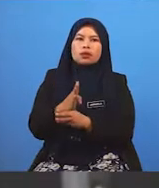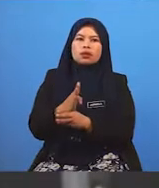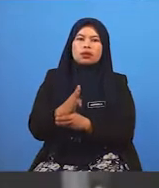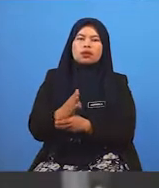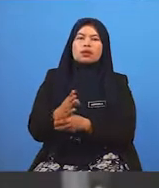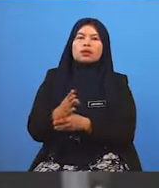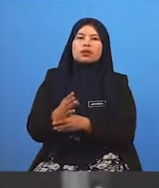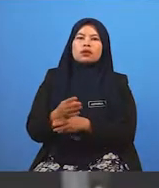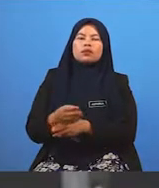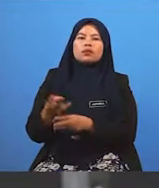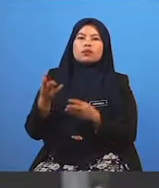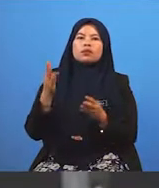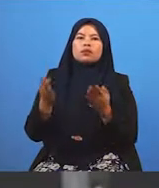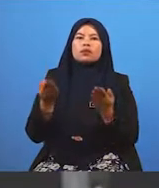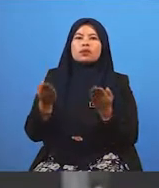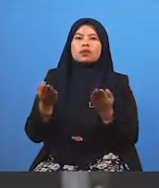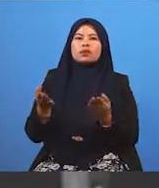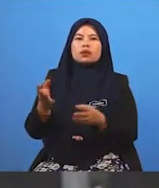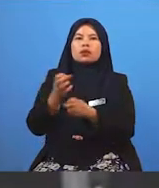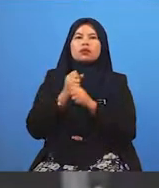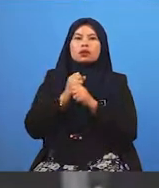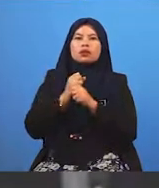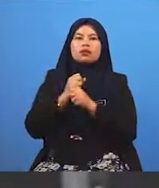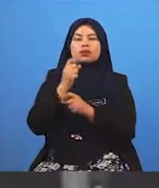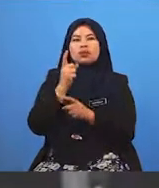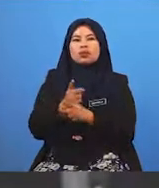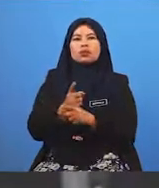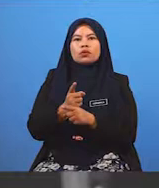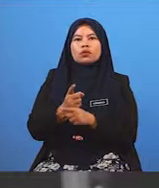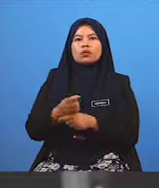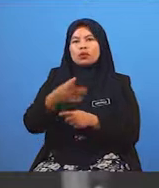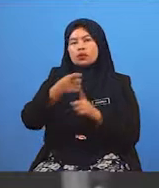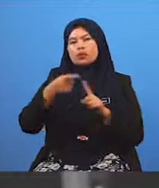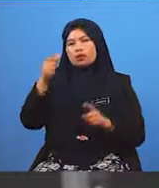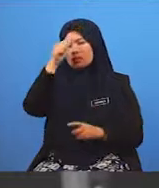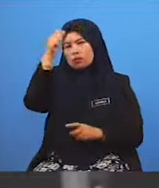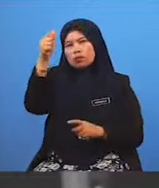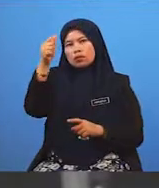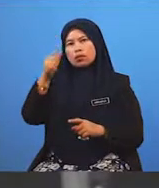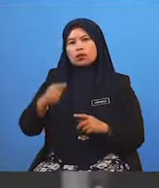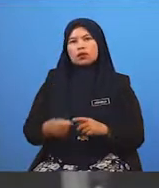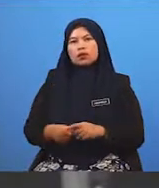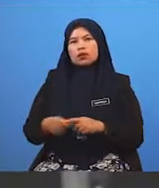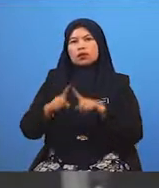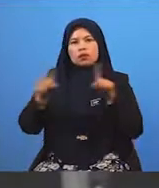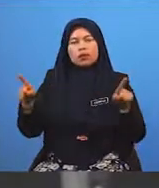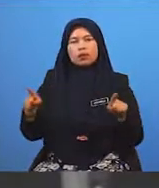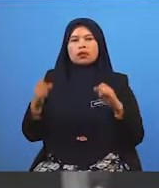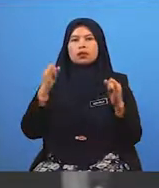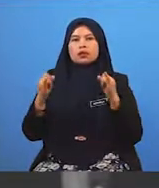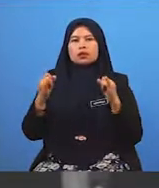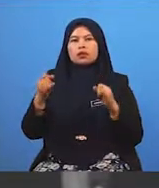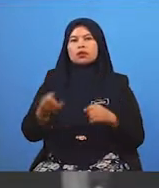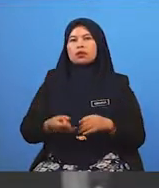Firman Allah Subhanahu wa taala dalam surah Al-An'am ayat 125. A'udzu billahi minasyaitonir rajim.